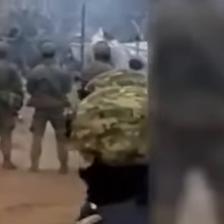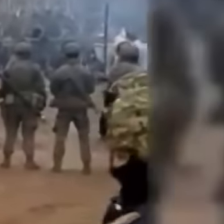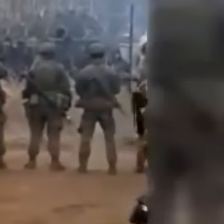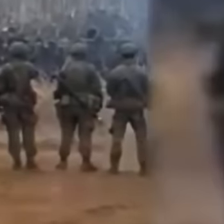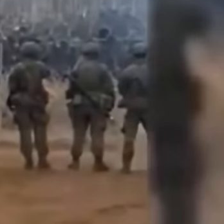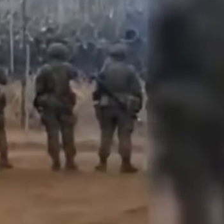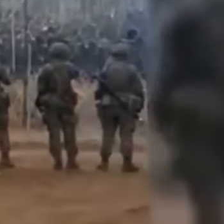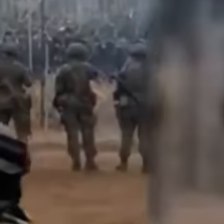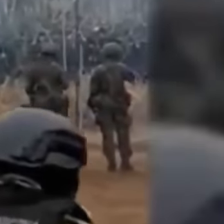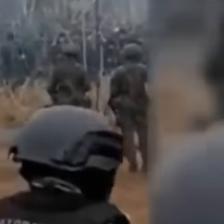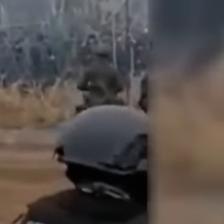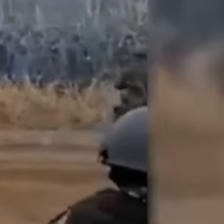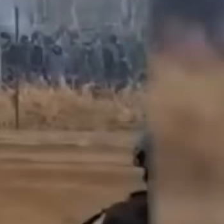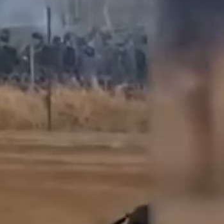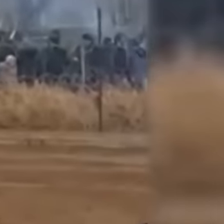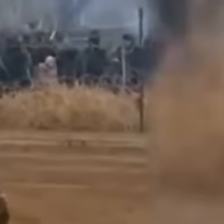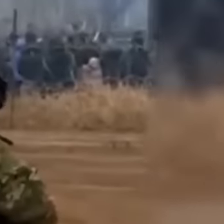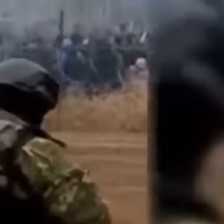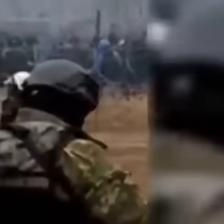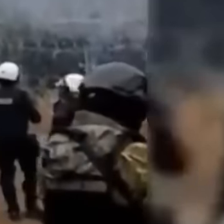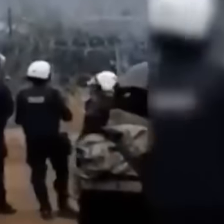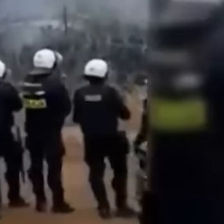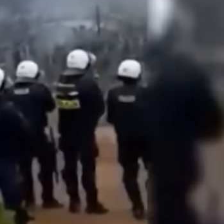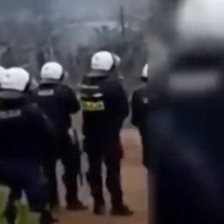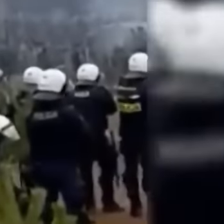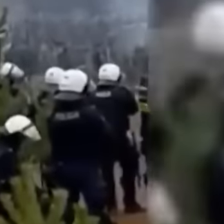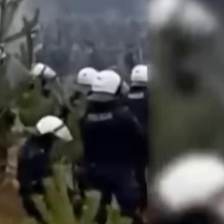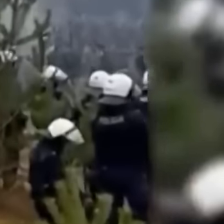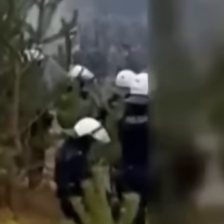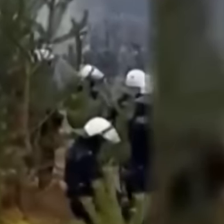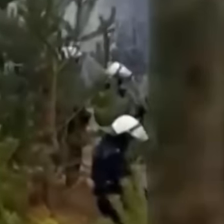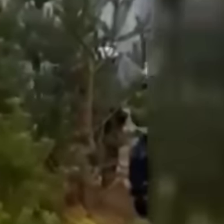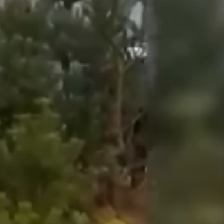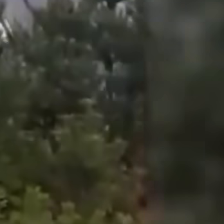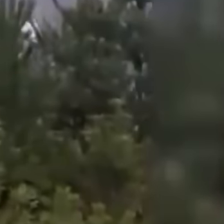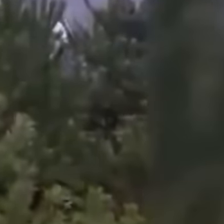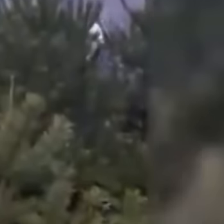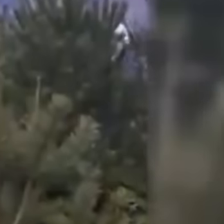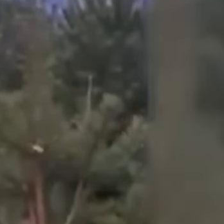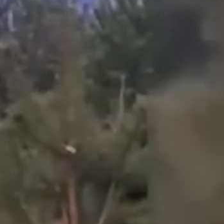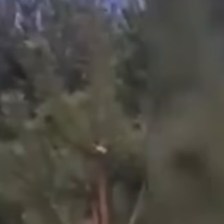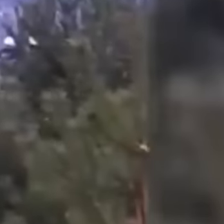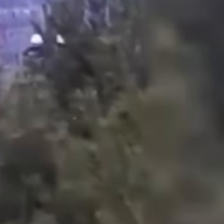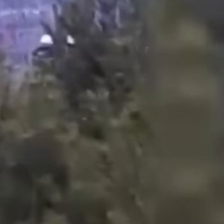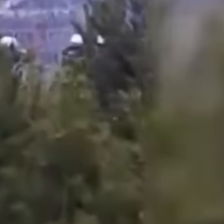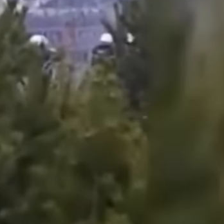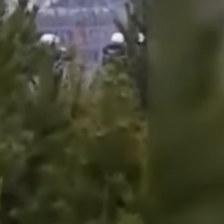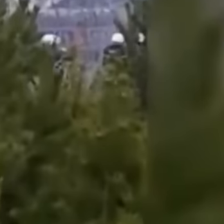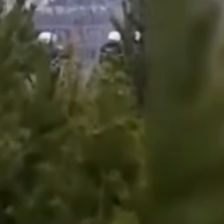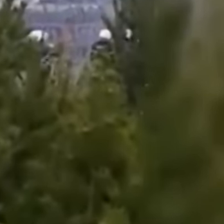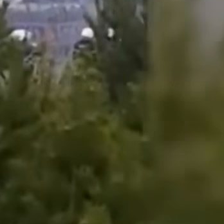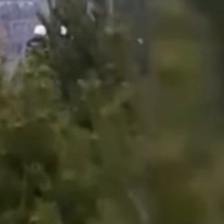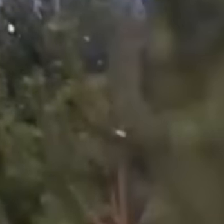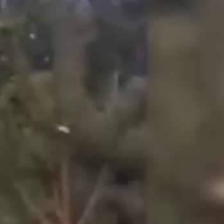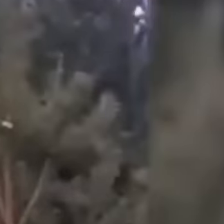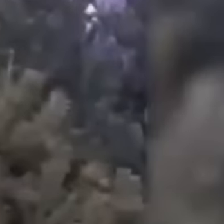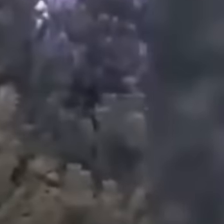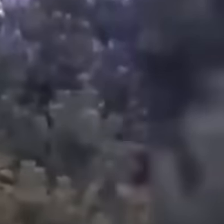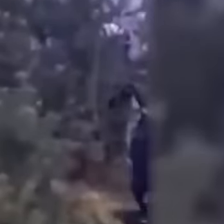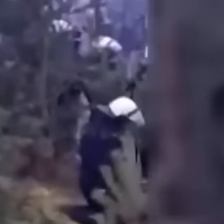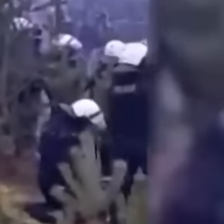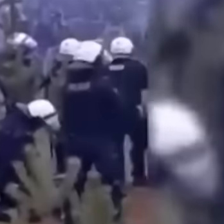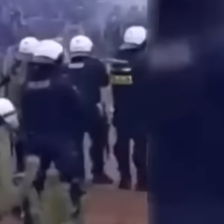Natomiast ważne jest to, że ci, którzy nie podlegali temu złemu snowi, nie dali się uwieść złym ludziom, żeby